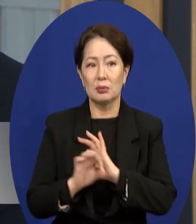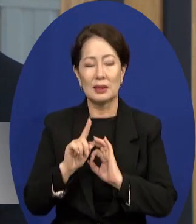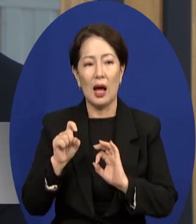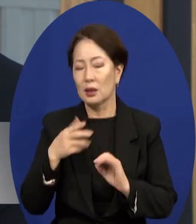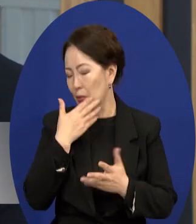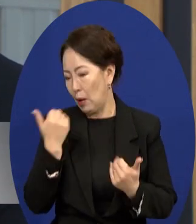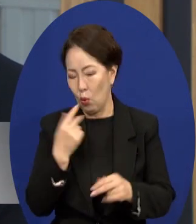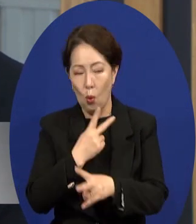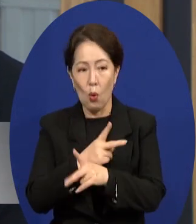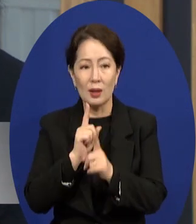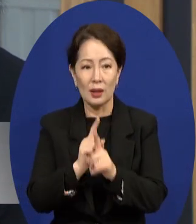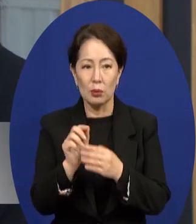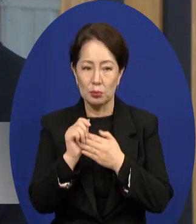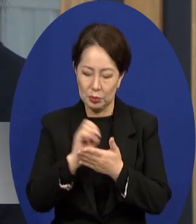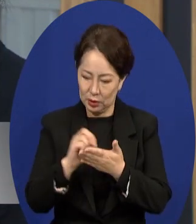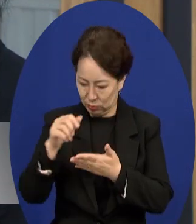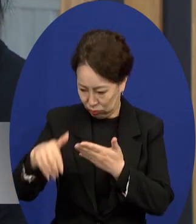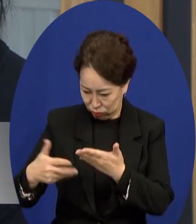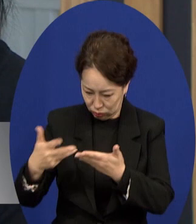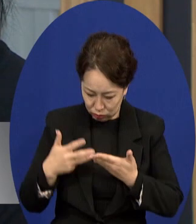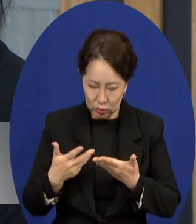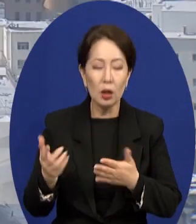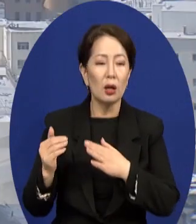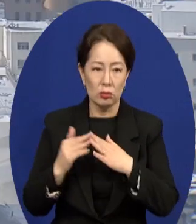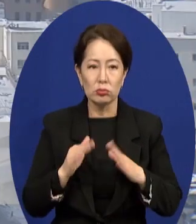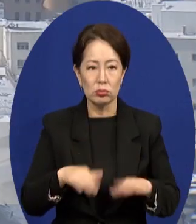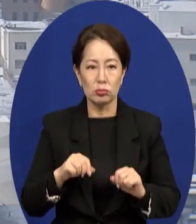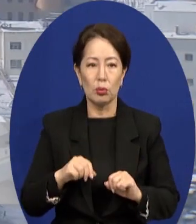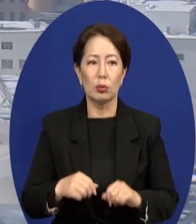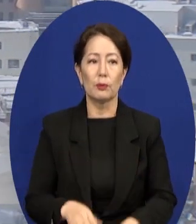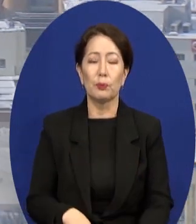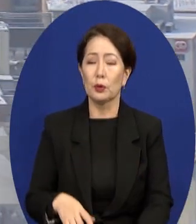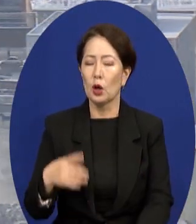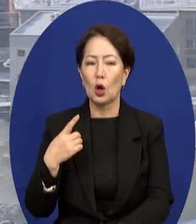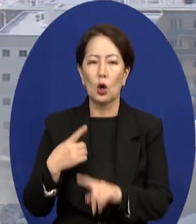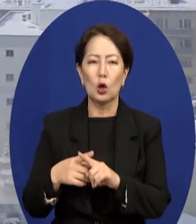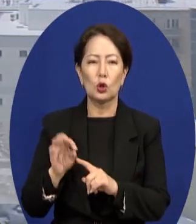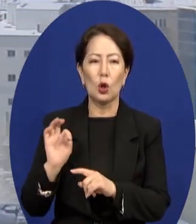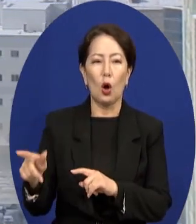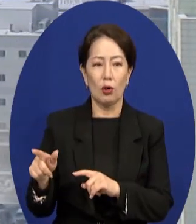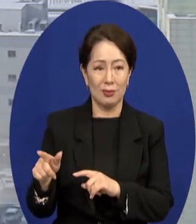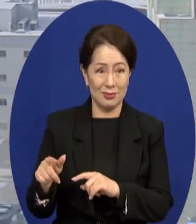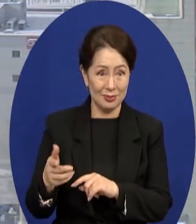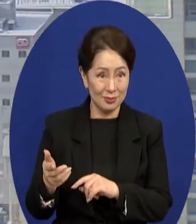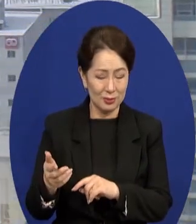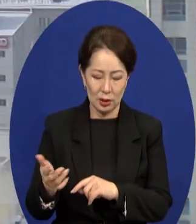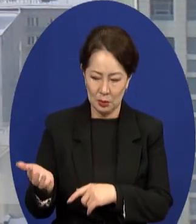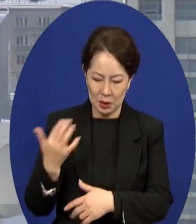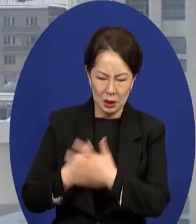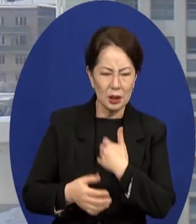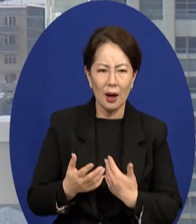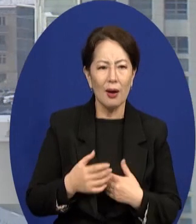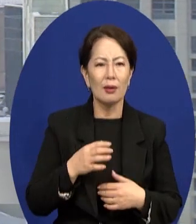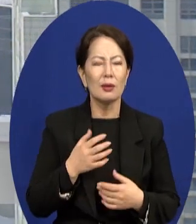хуулийнхаа дагуу одоо баримтчгаа бүртгүүлээд ирэхэд бол бүртгэл хөтлөгдчихөж байгаа. Хөдөөг орхидог хүмүүсийн 40% нь ашиг орлогоо